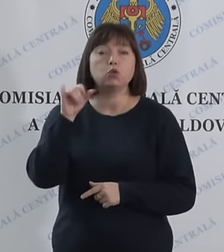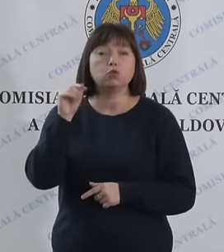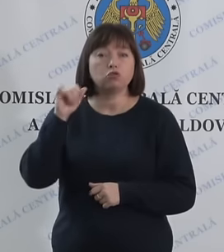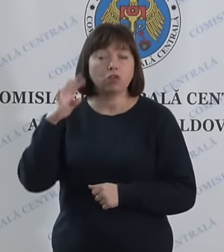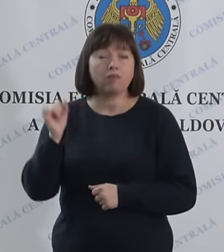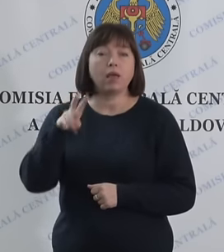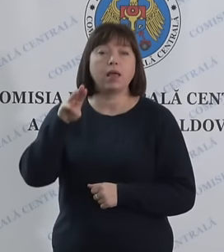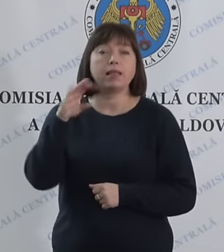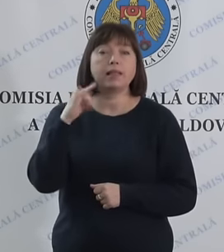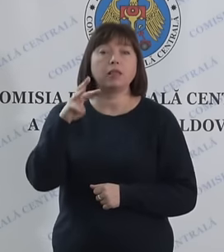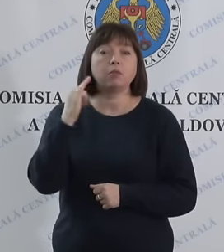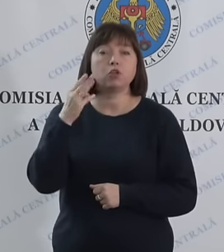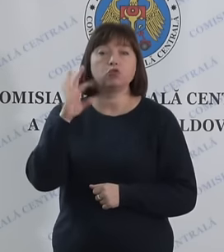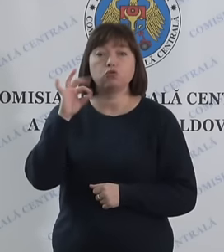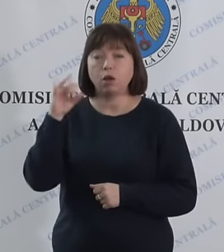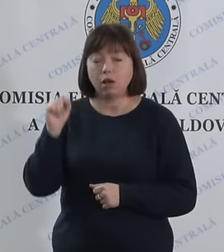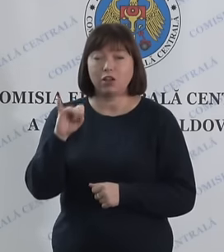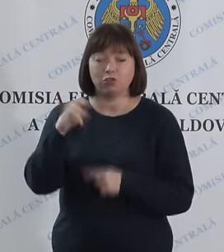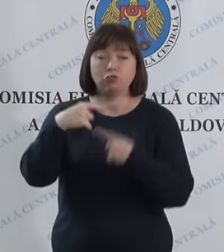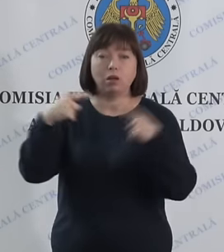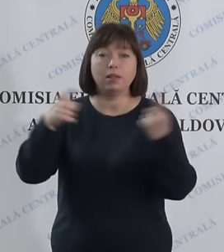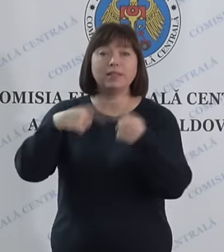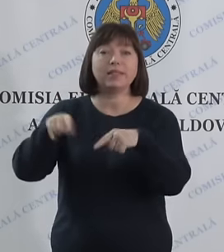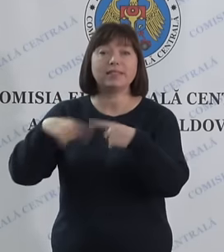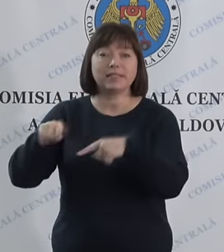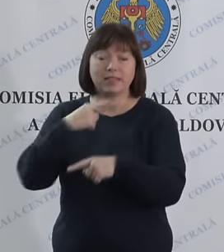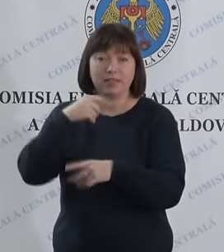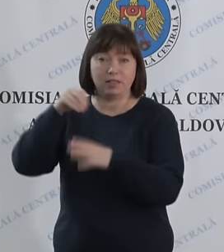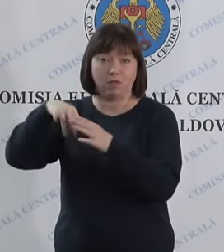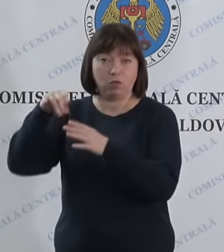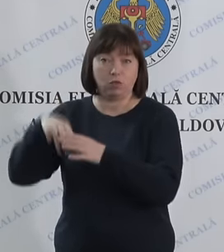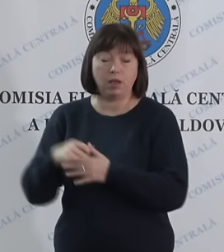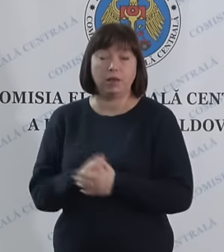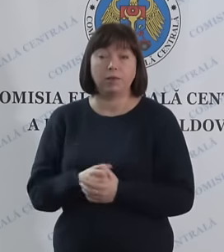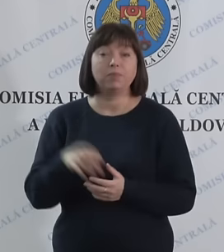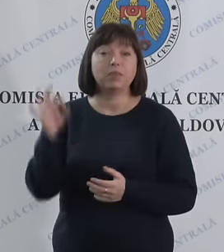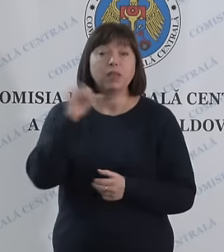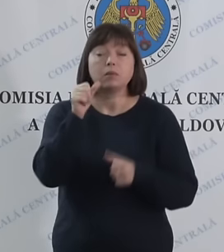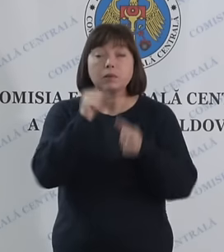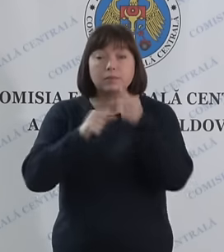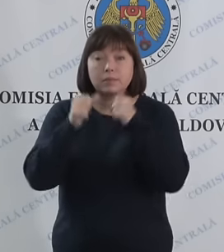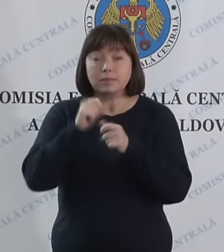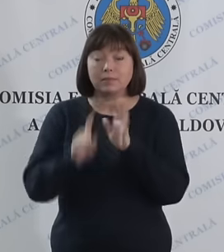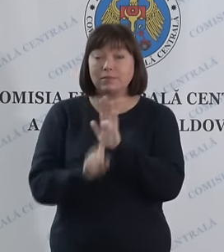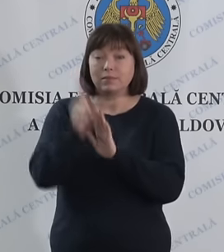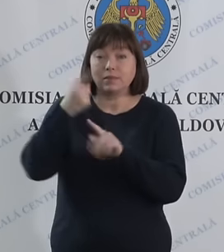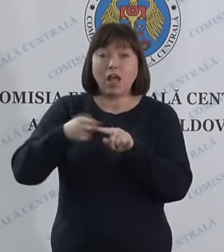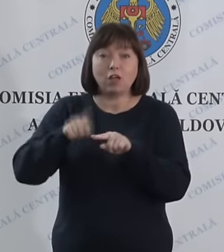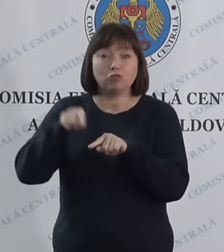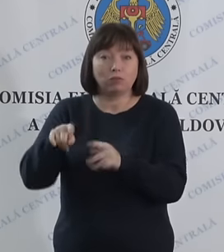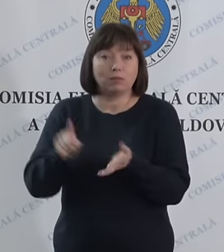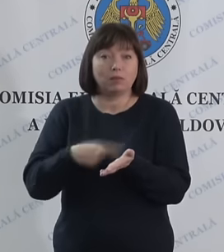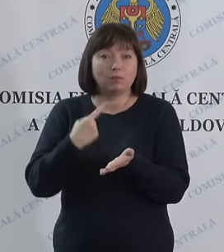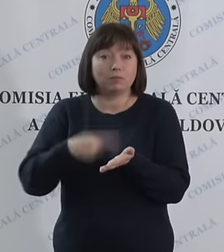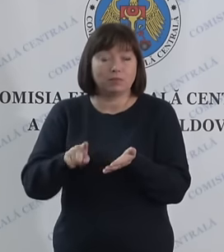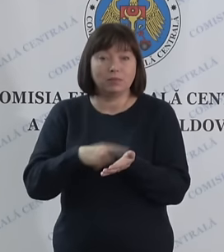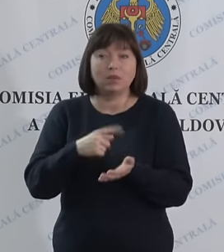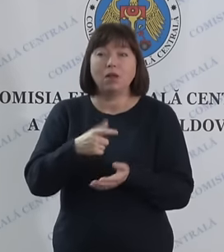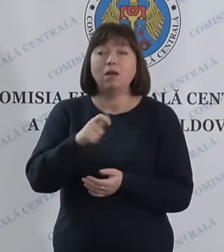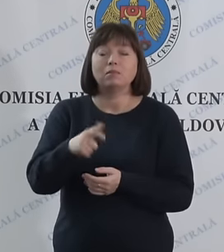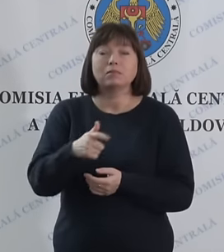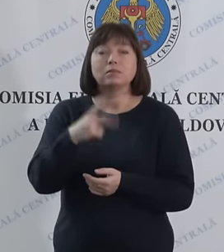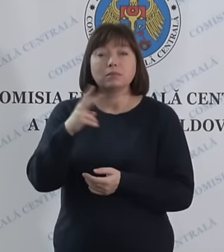Timișoara, dar și alte secții de votare. Despre experiența pilotării acestor tablete discutăm cu domnul